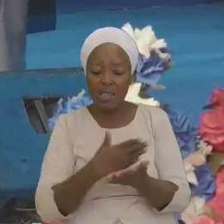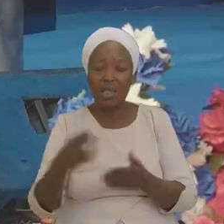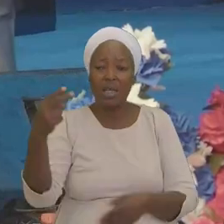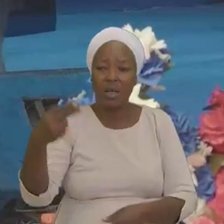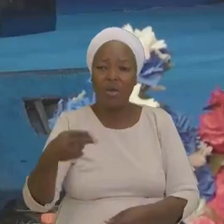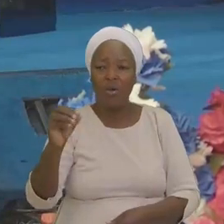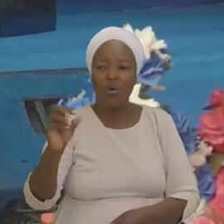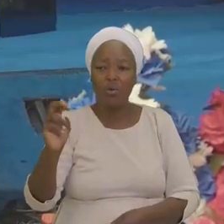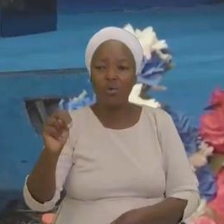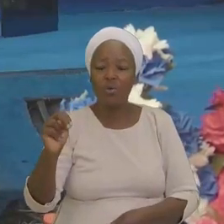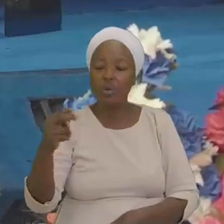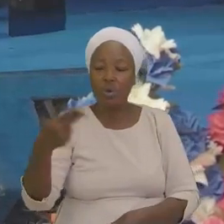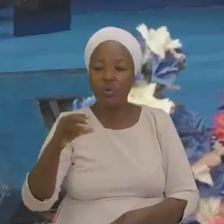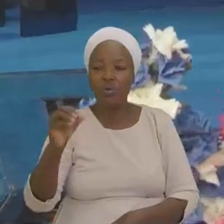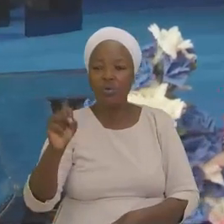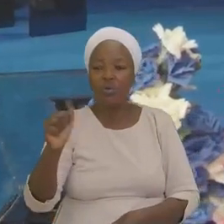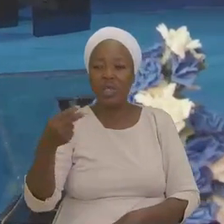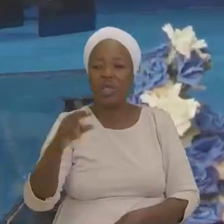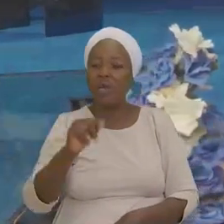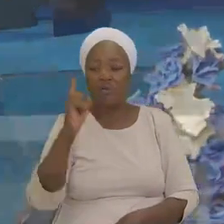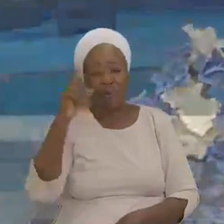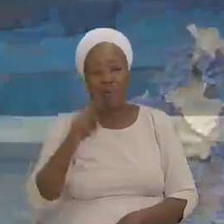Tout le monde peut crier Hosanna.